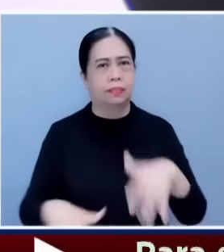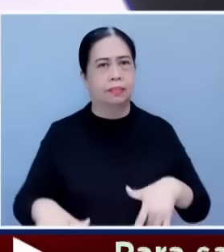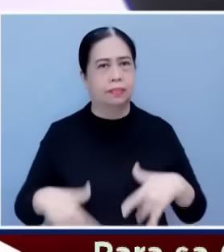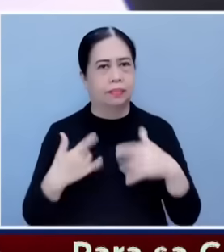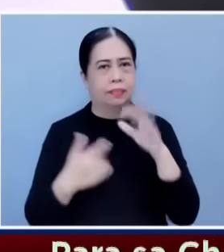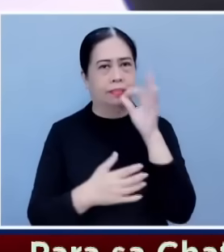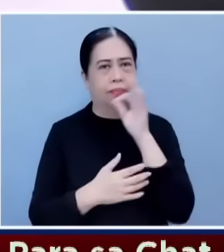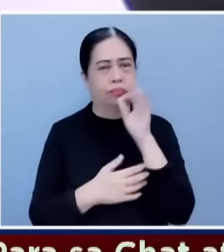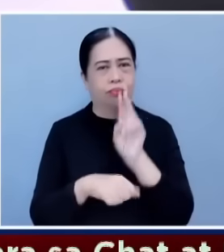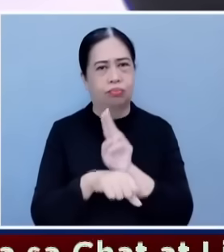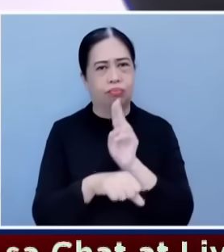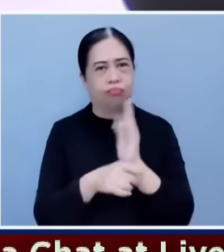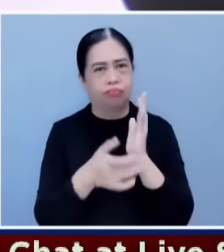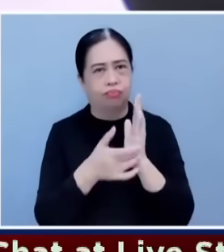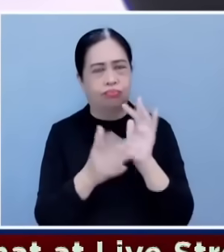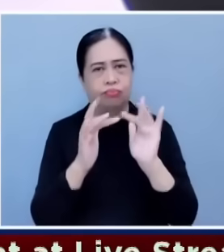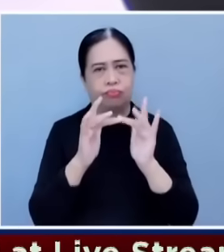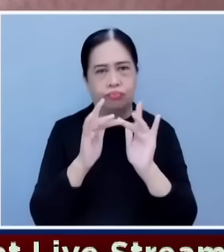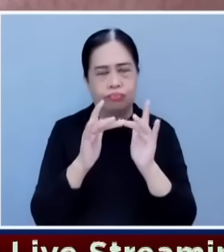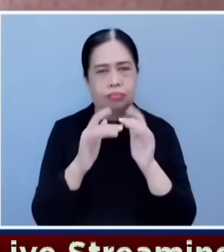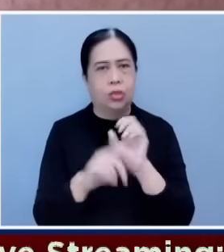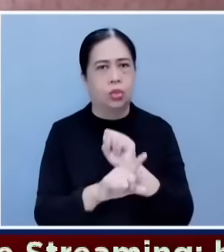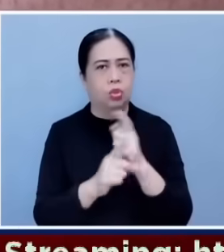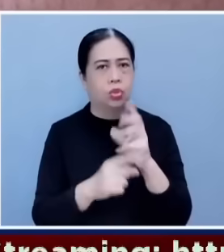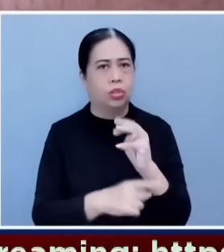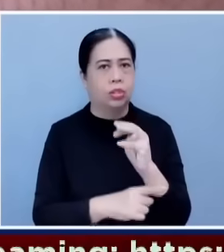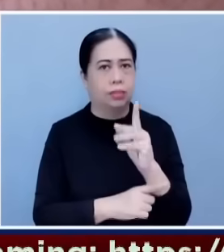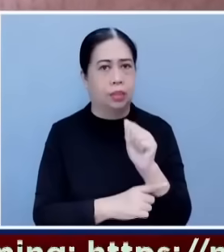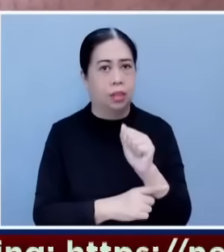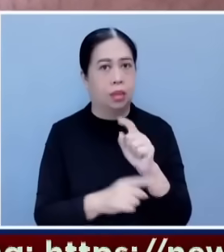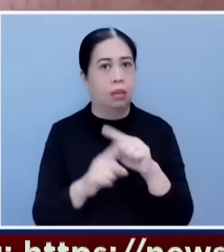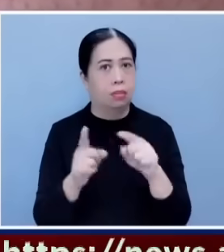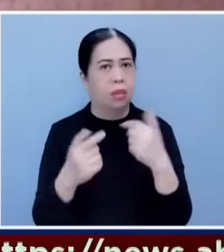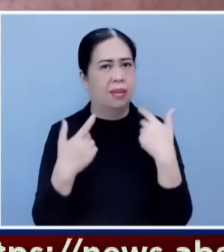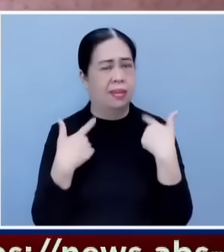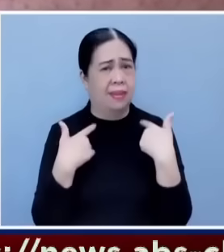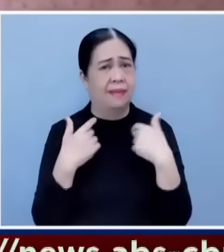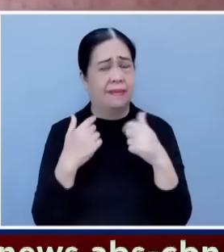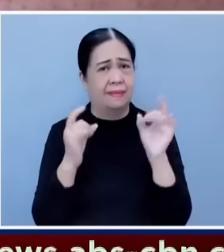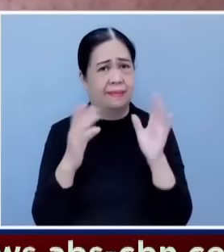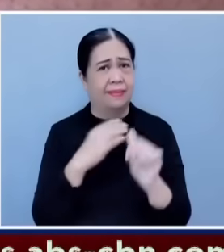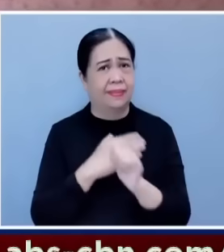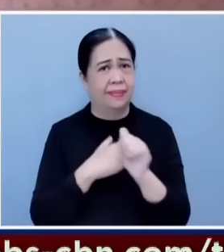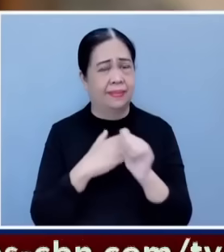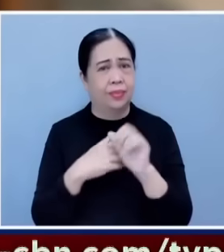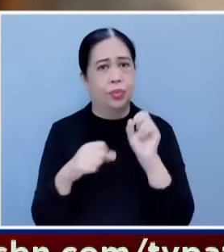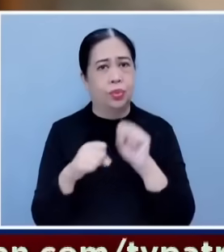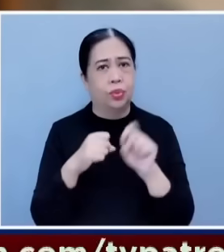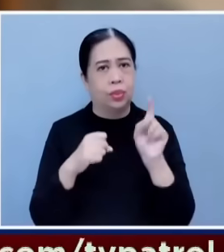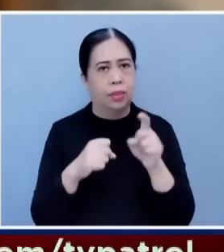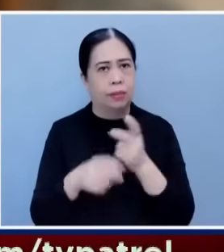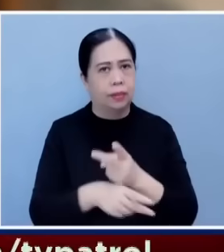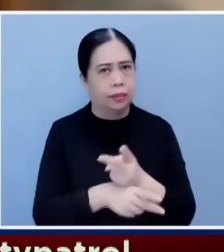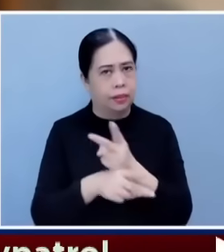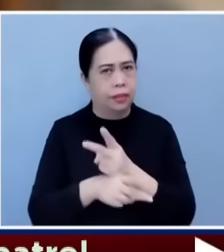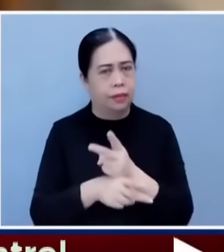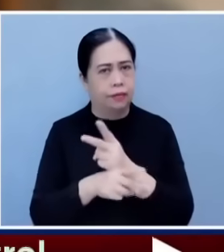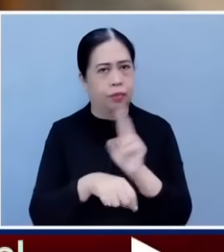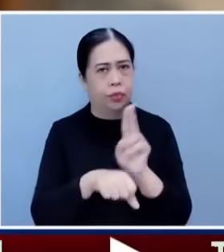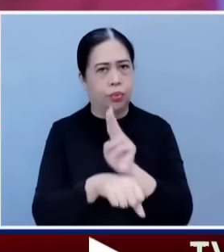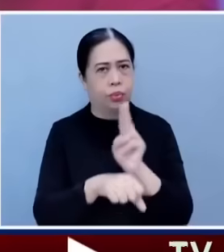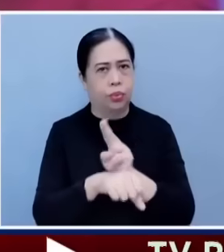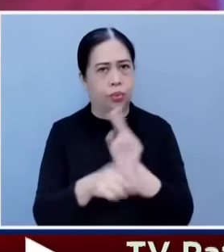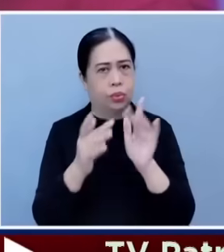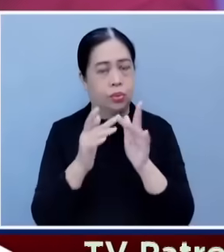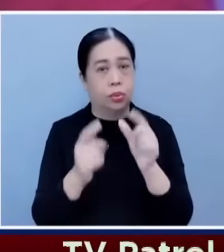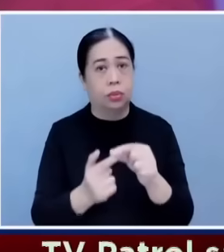ang paggamit ng internet at social media. Pero may kaakibat itong panganib, kaya kailangang maging maingat sa paggamit nito,